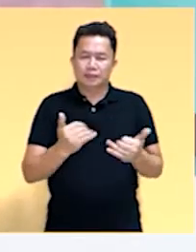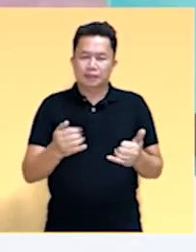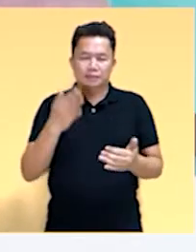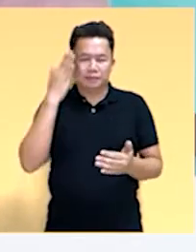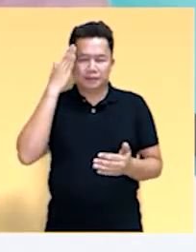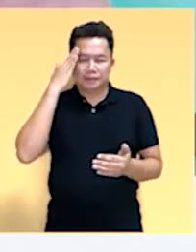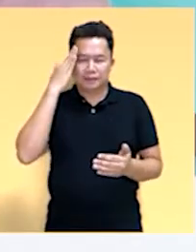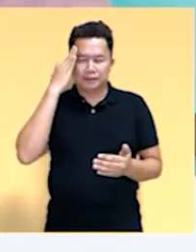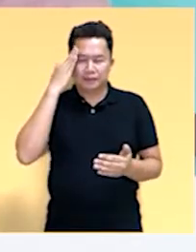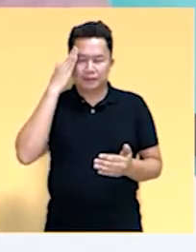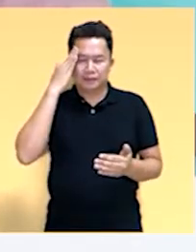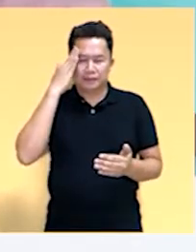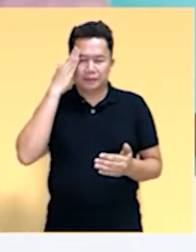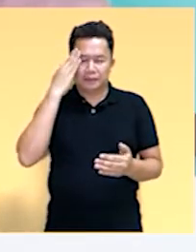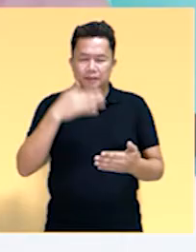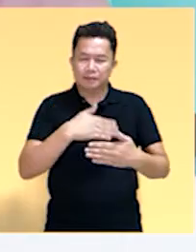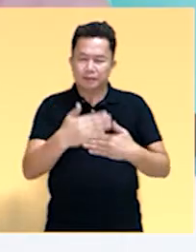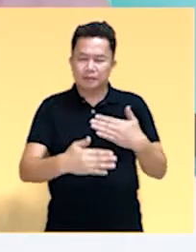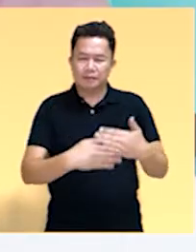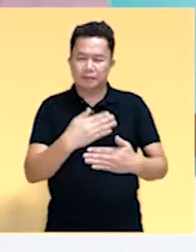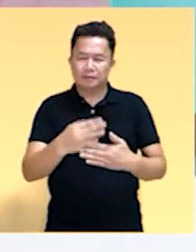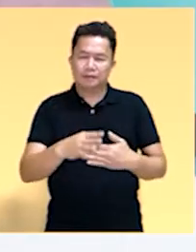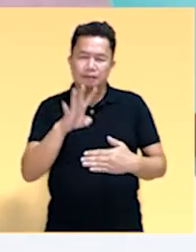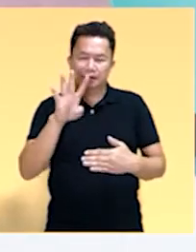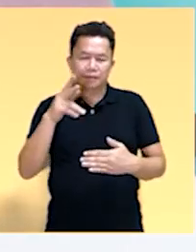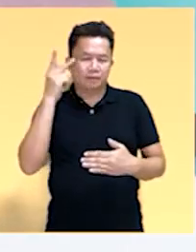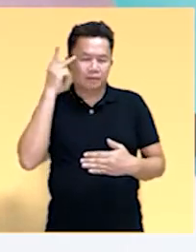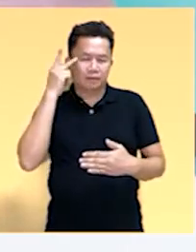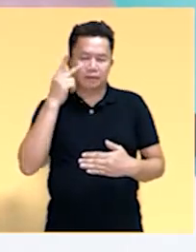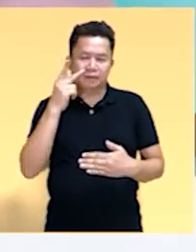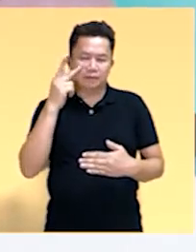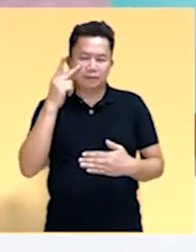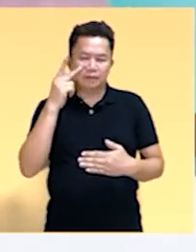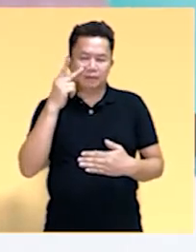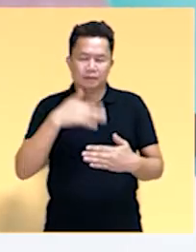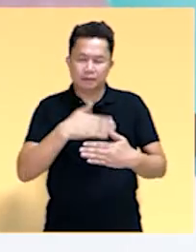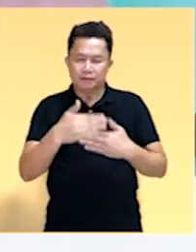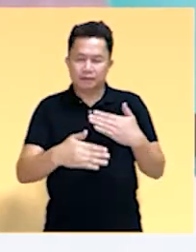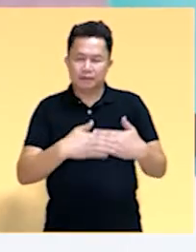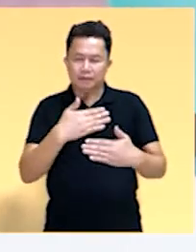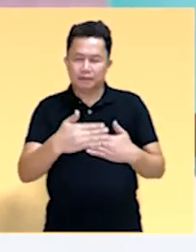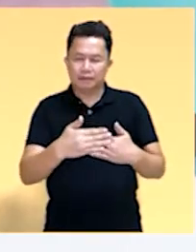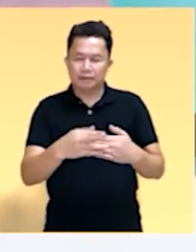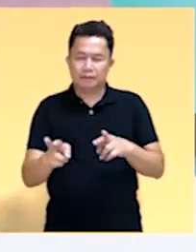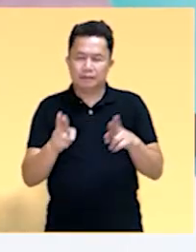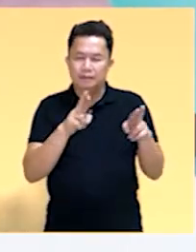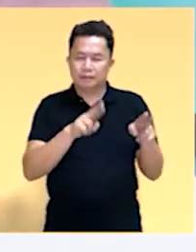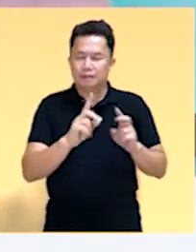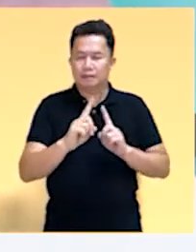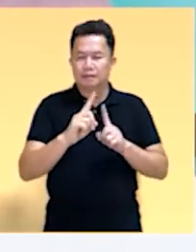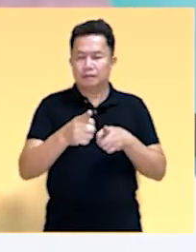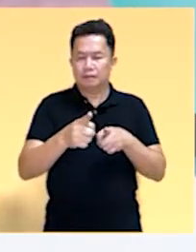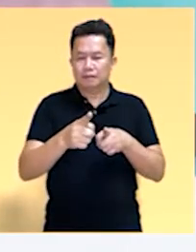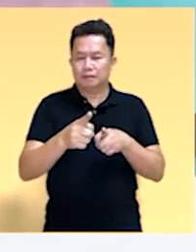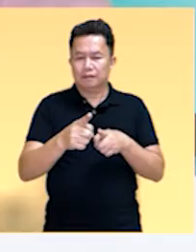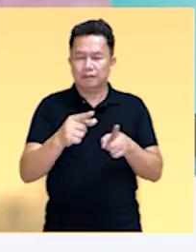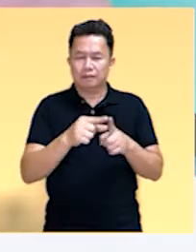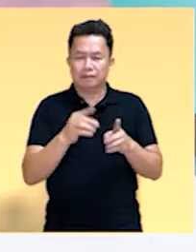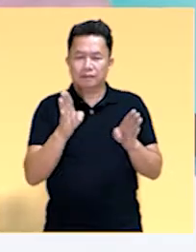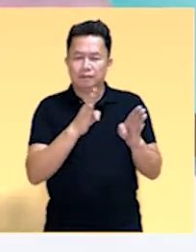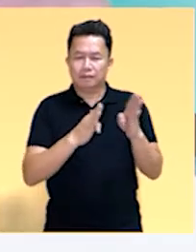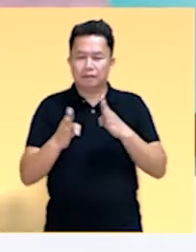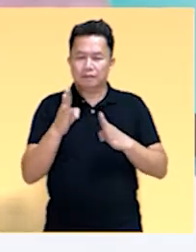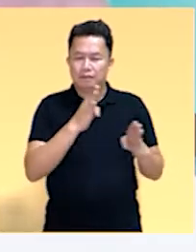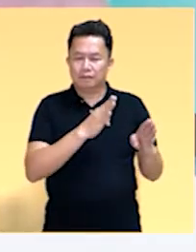Ngayong alam na natin ang mga hakbang ng Polya's 4-step procedure, handa na nating sagutin ang mga